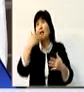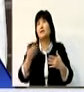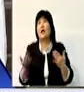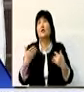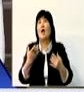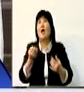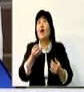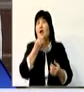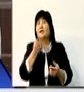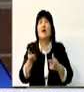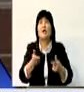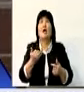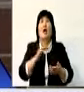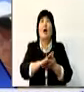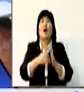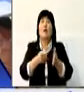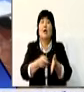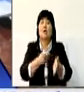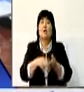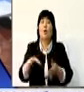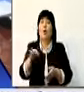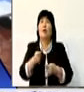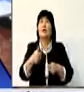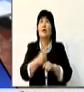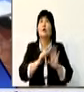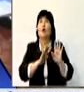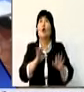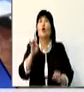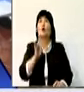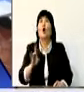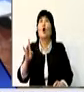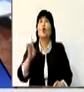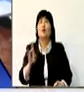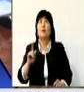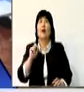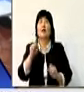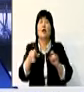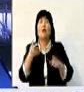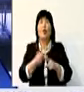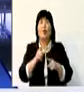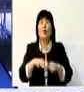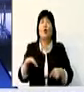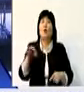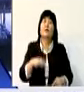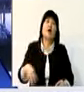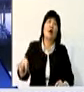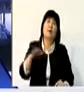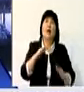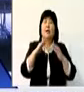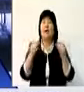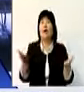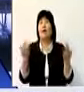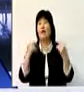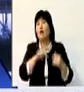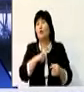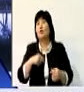әлі әзір емес. Ахуалды зерттеу үшін облыс әкімінің орынбасары Руслан Русеновке тапсырма берілді. Ол облыстағы барлық лагерлердің жай-күйін